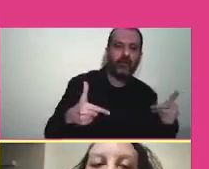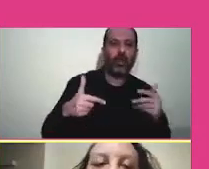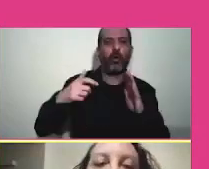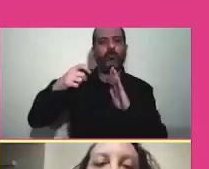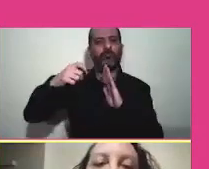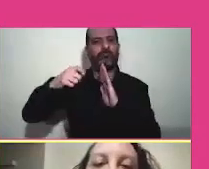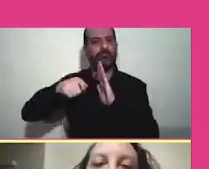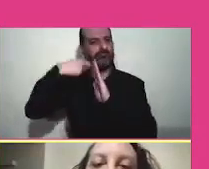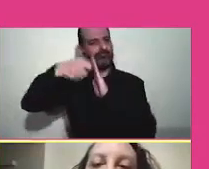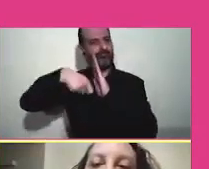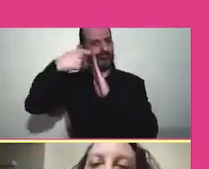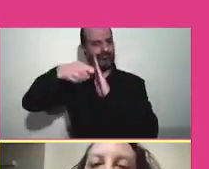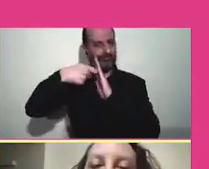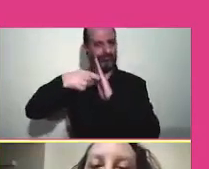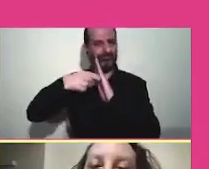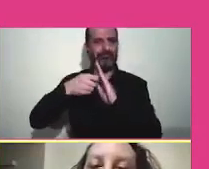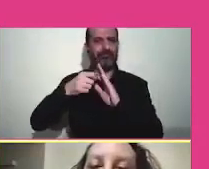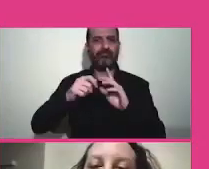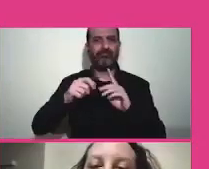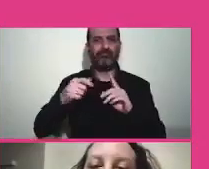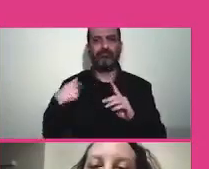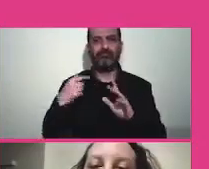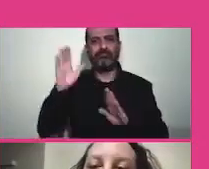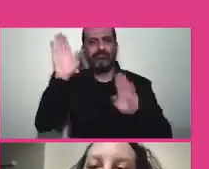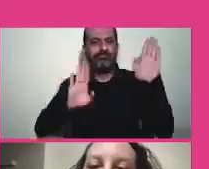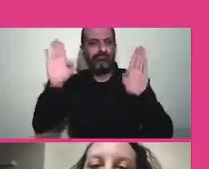κινηματογράφο. Θα διαβάσω,